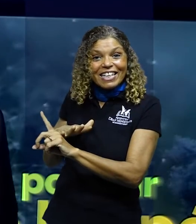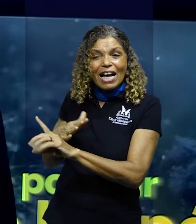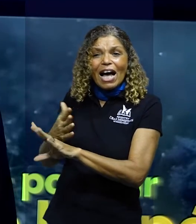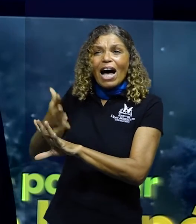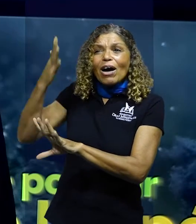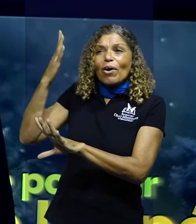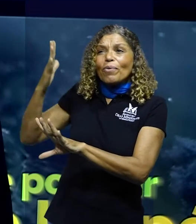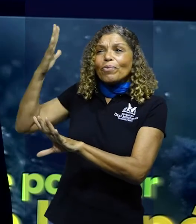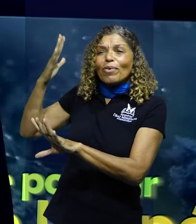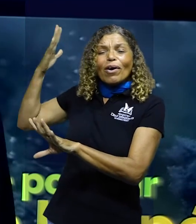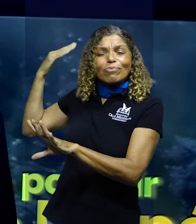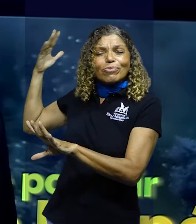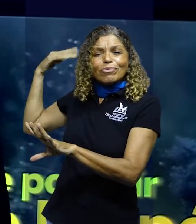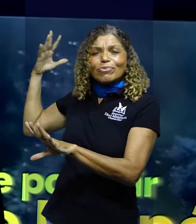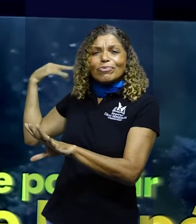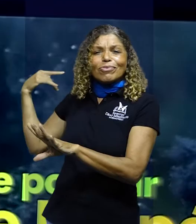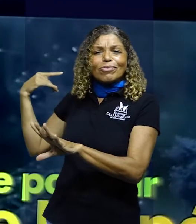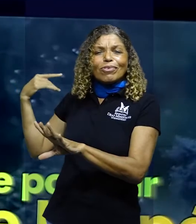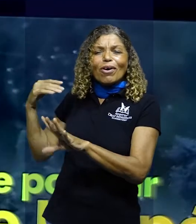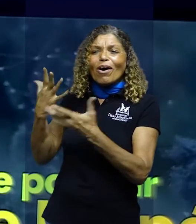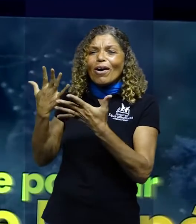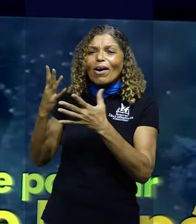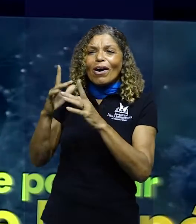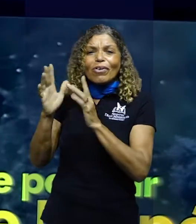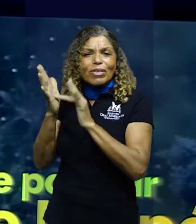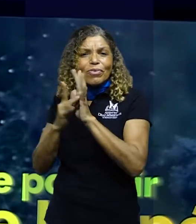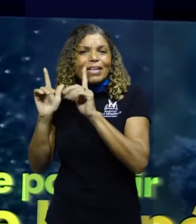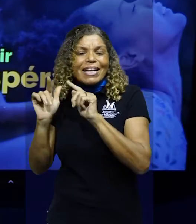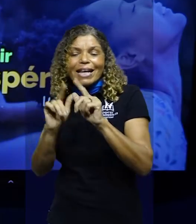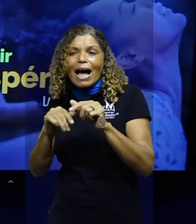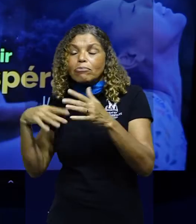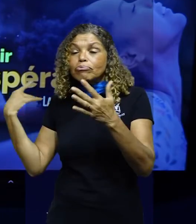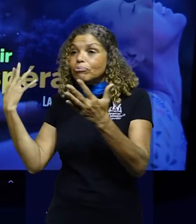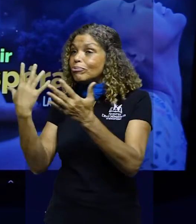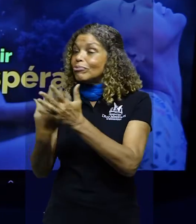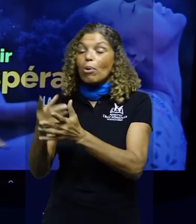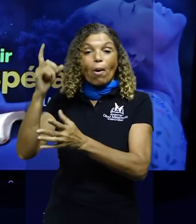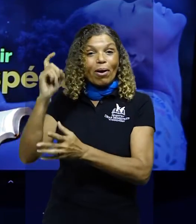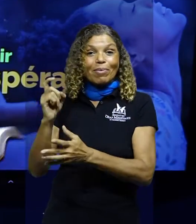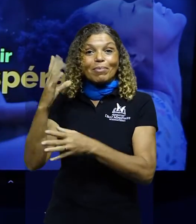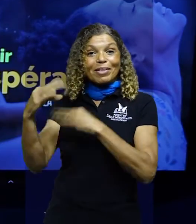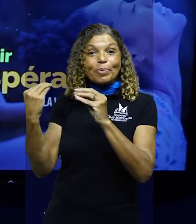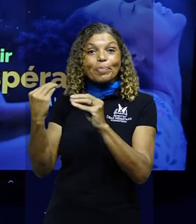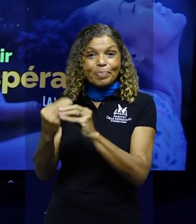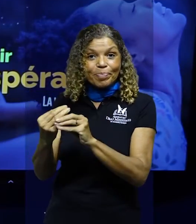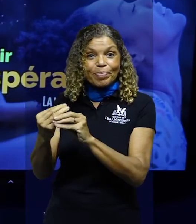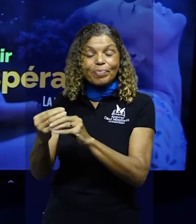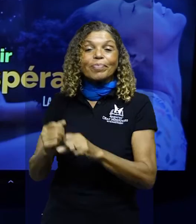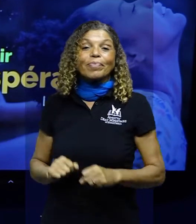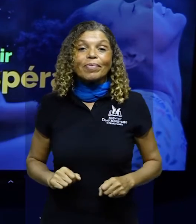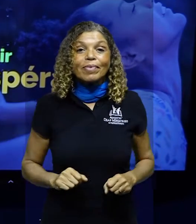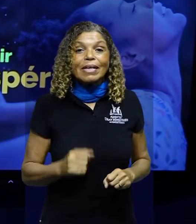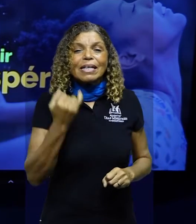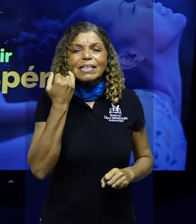là avant les lointains ancêtres de sa mère. Oh, c'est vrai que si on se